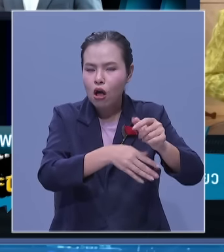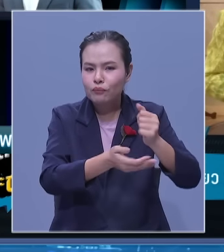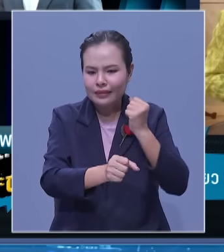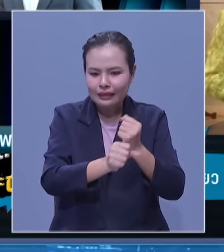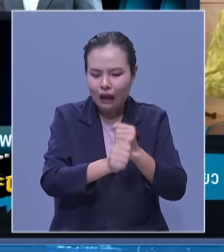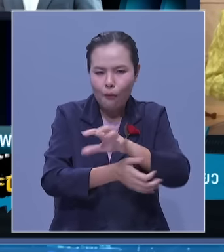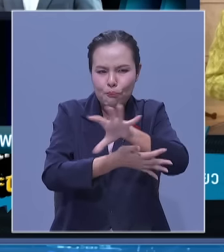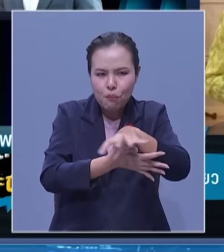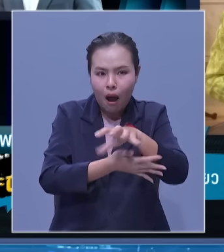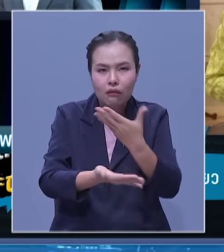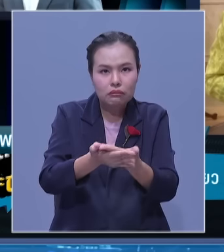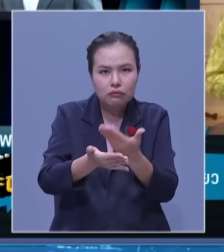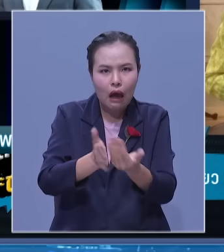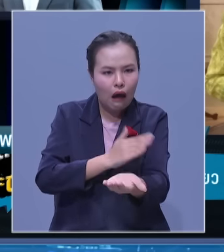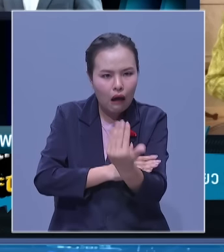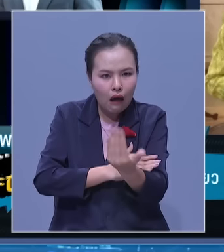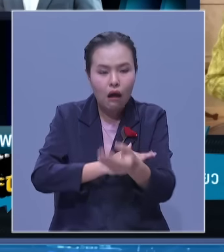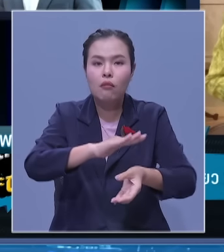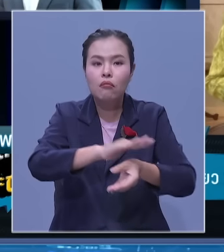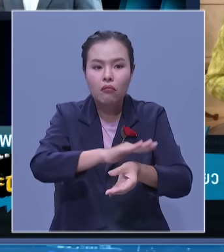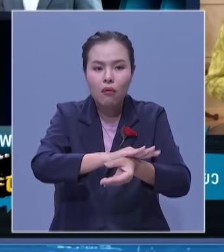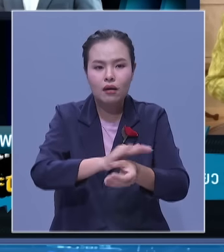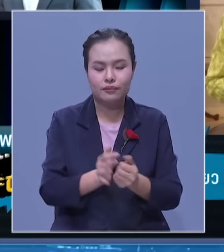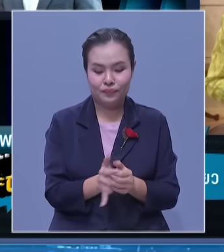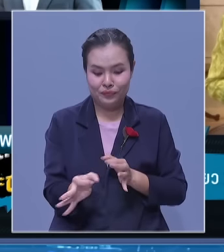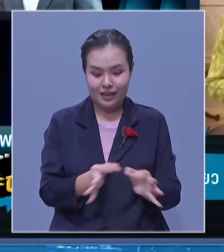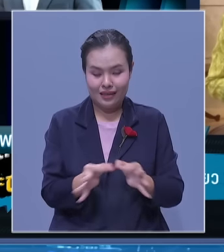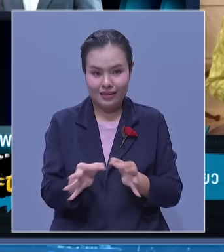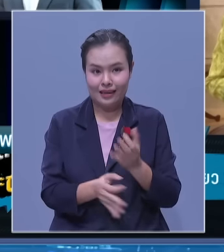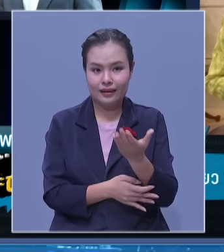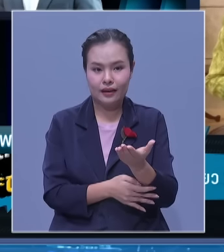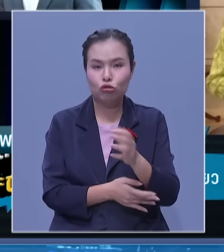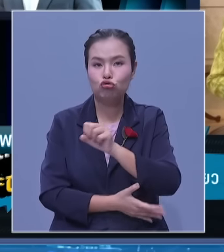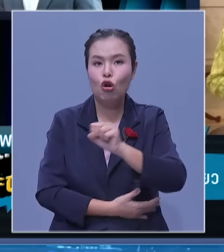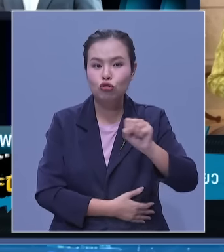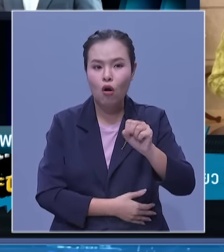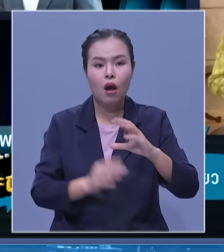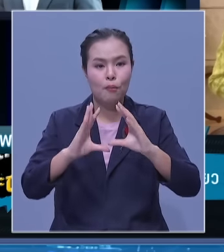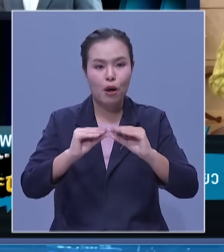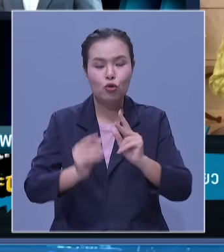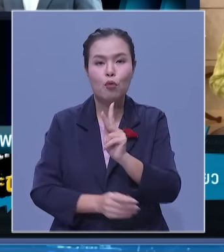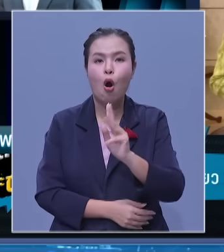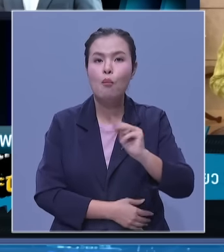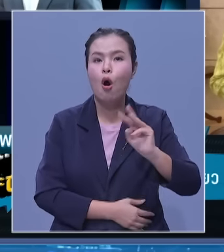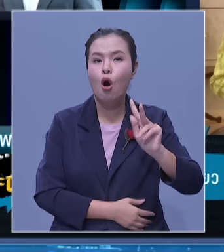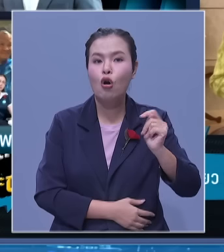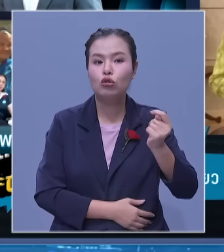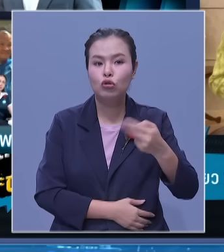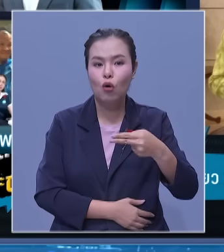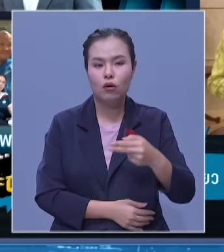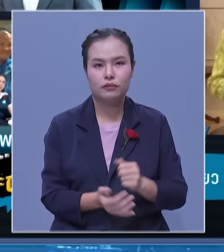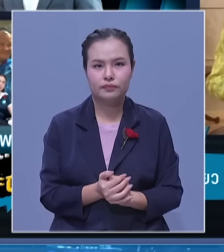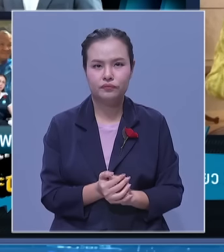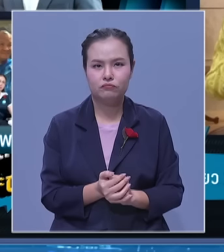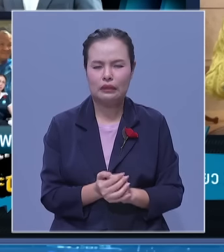การไปกดดันเรียกรับเงินหรือไม่แต่สสเท้งอธิบายแบบนี้ครับว่าคือในการประชุมกมธ.ชุดนี้เนี่ยติดตามงบเนี่ยพยาย